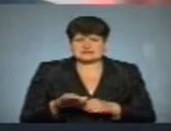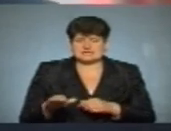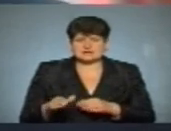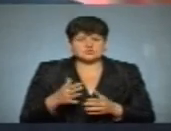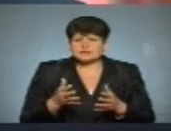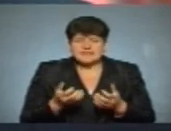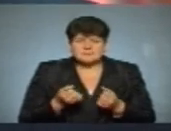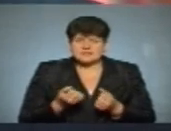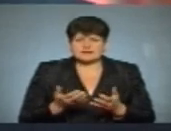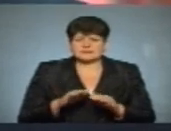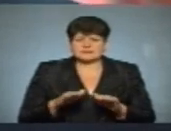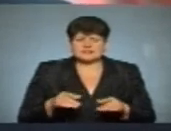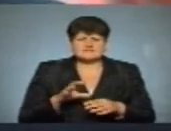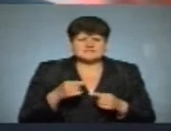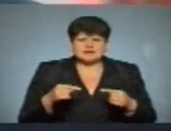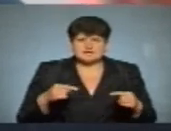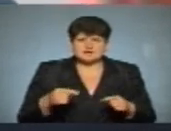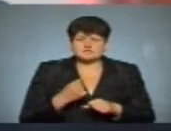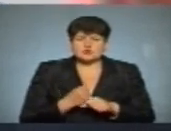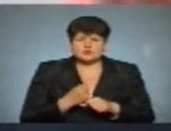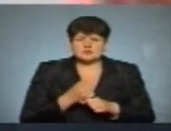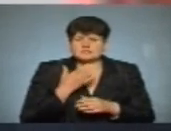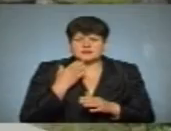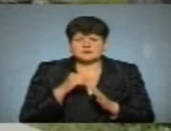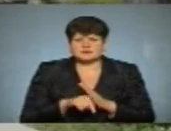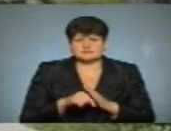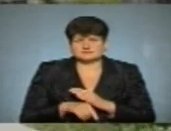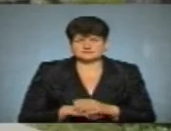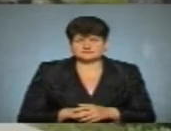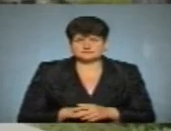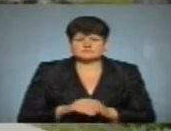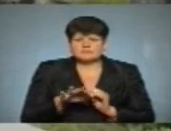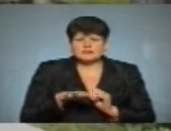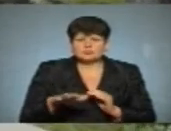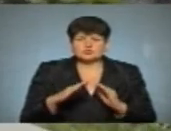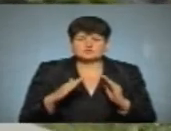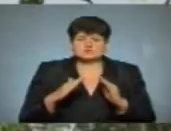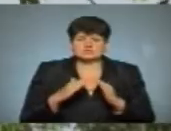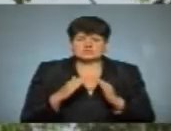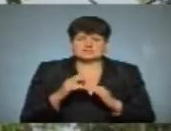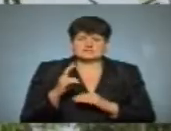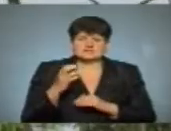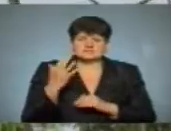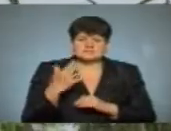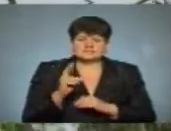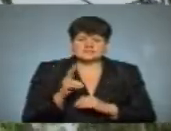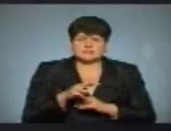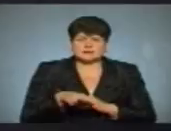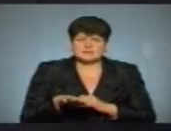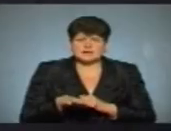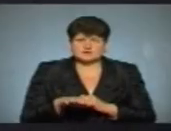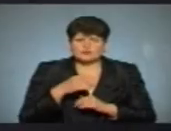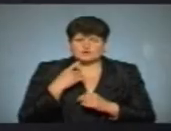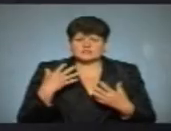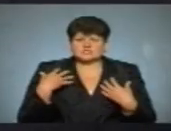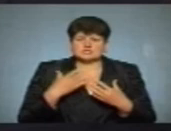не прийняти дітей, то все решта робити, воно вже не має ніякого значення. Площа цього будинку понад 250 метрів квадратних, каже